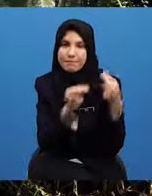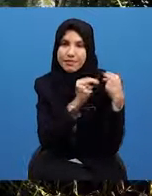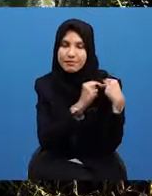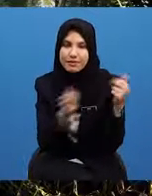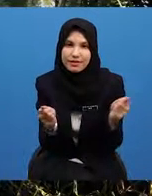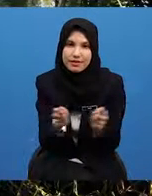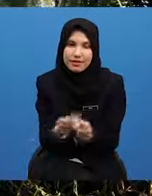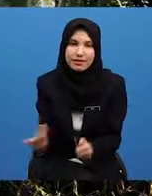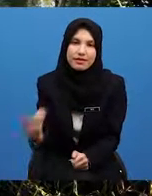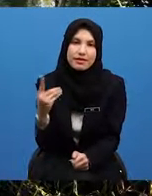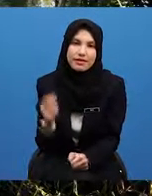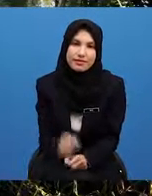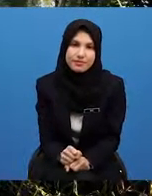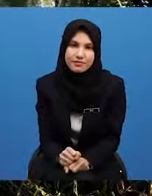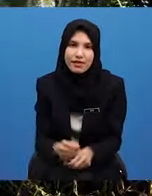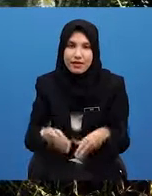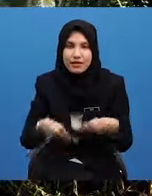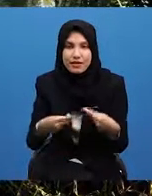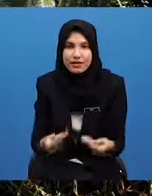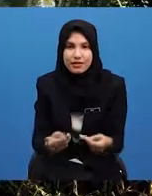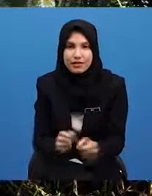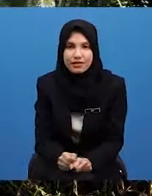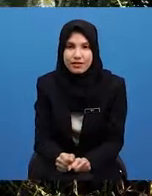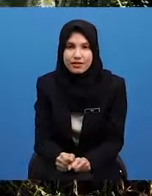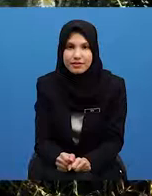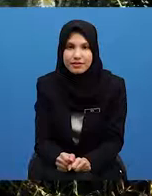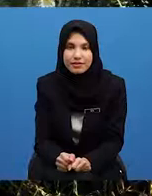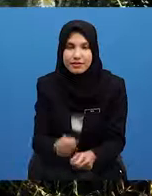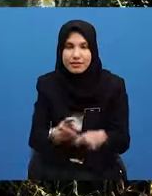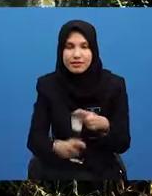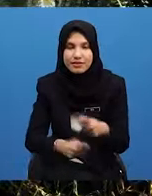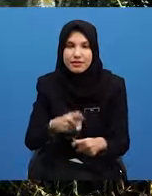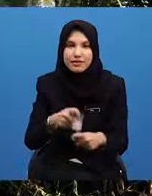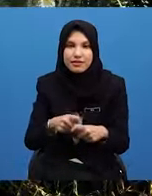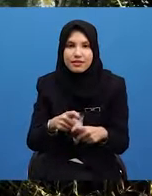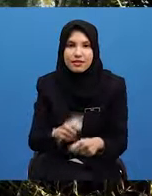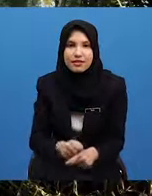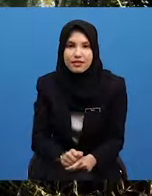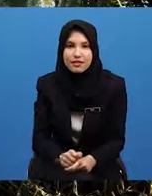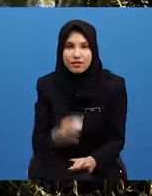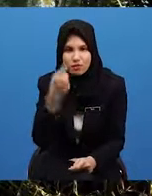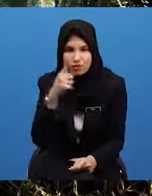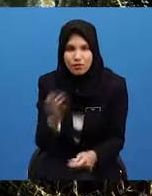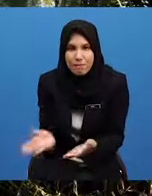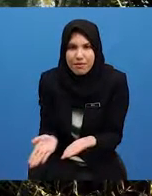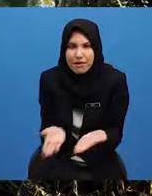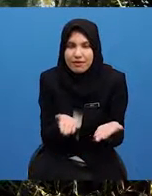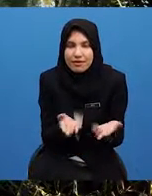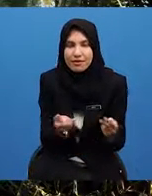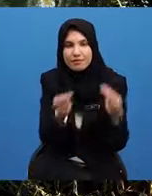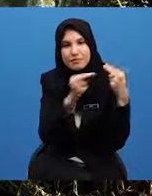dengan daya. Bagaimana takal ini berfungsi untuk mengangkat